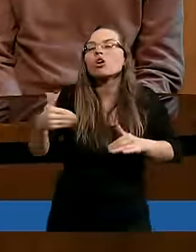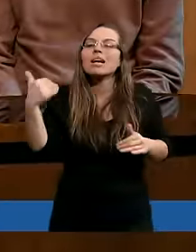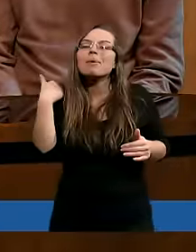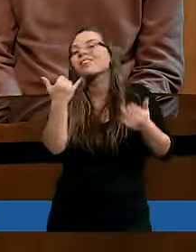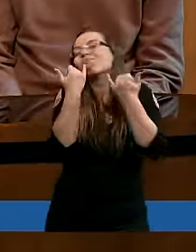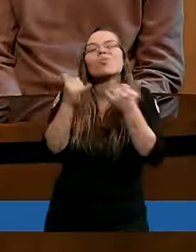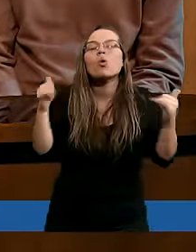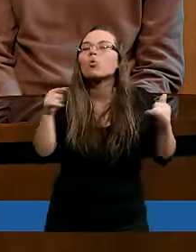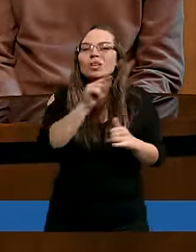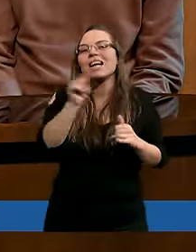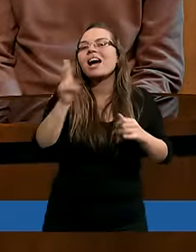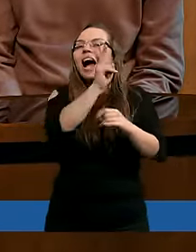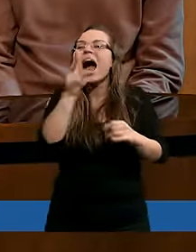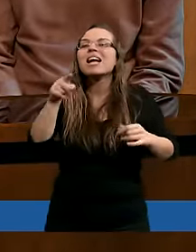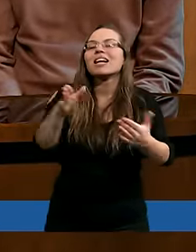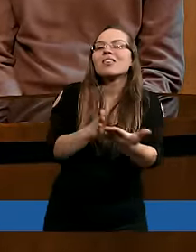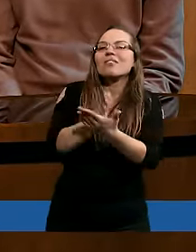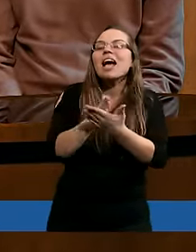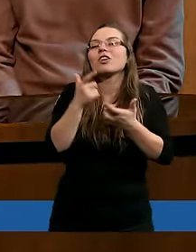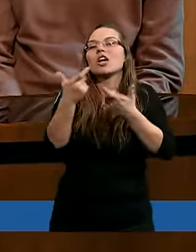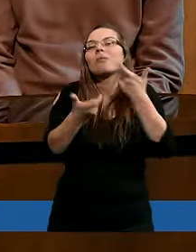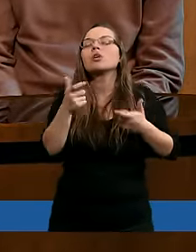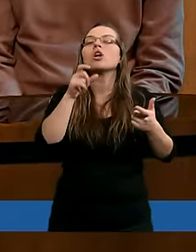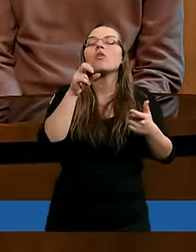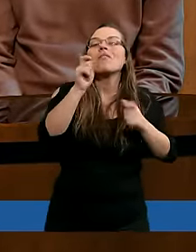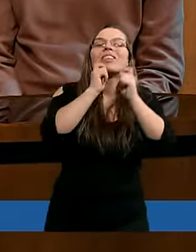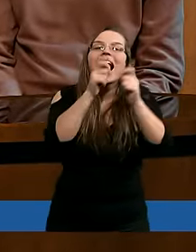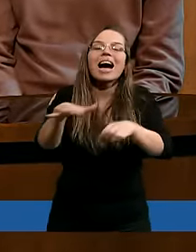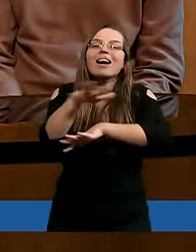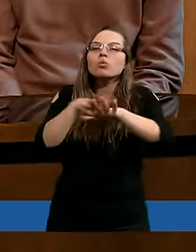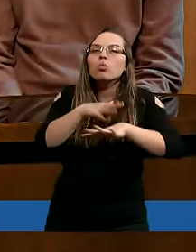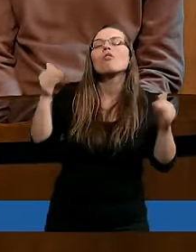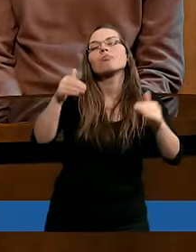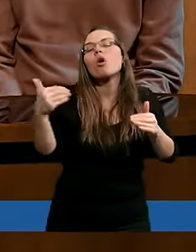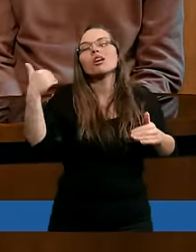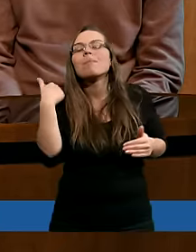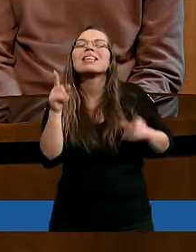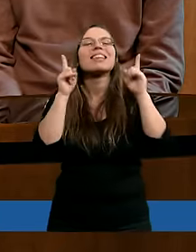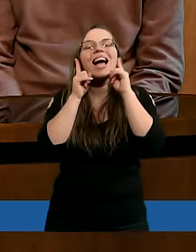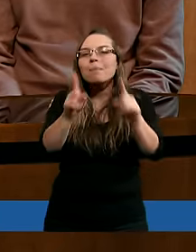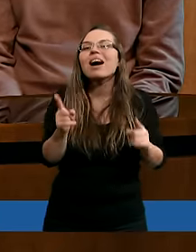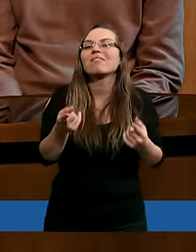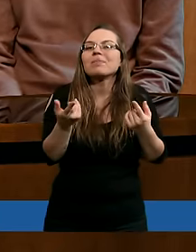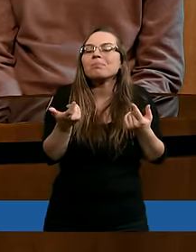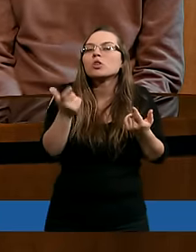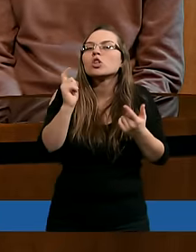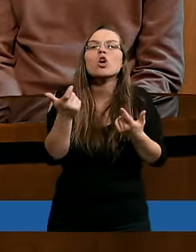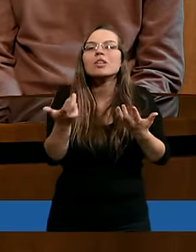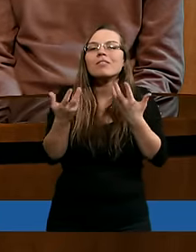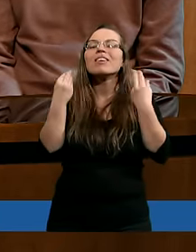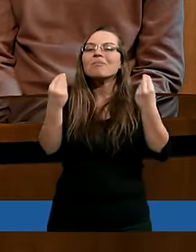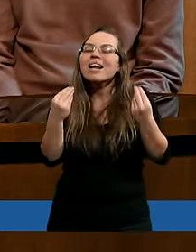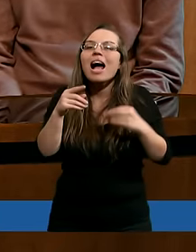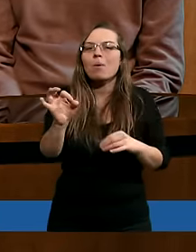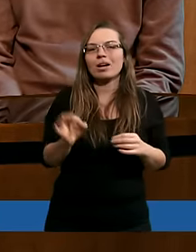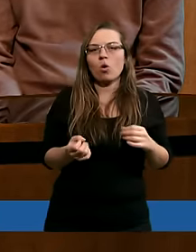potoczyć się różnie, ale każdy w tej wierze, w tym swoim zadaniu, w tych darach duchowych, które otrzymał, może być naprawdę, różnie się objawiać, ale ten sam